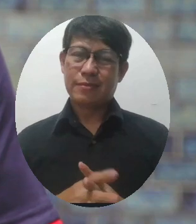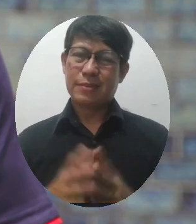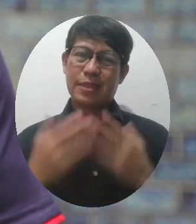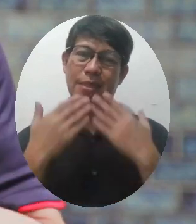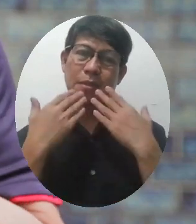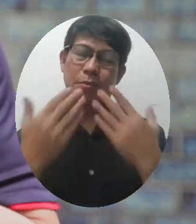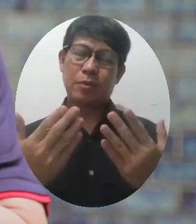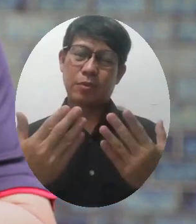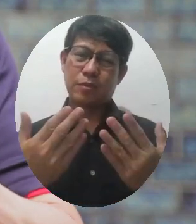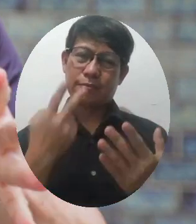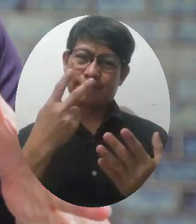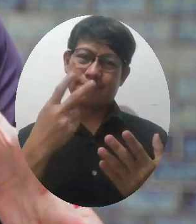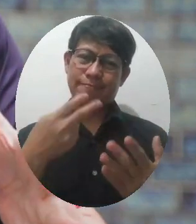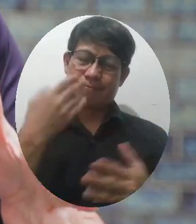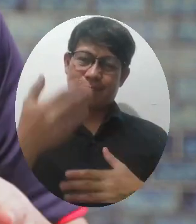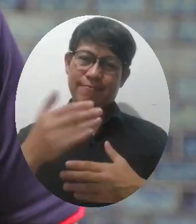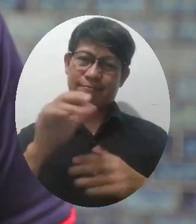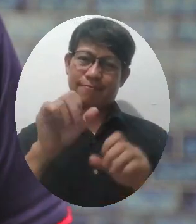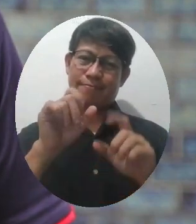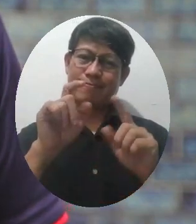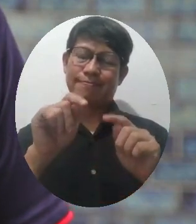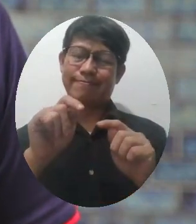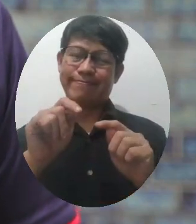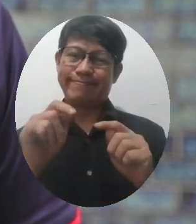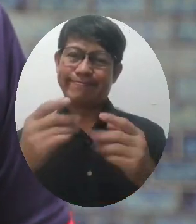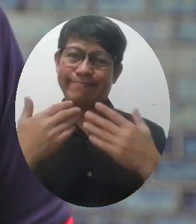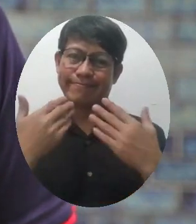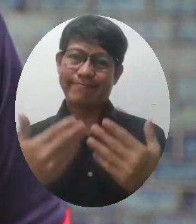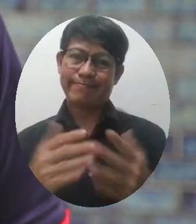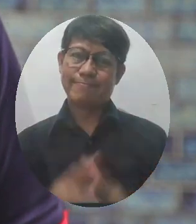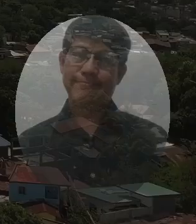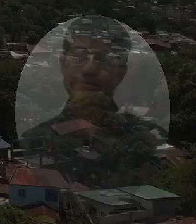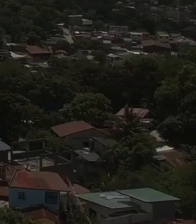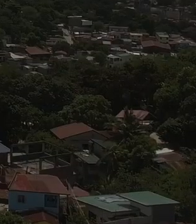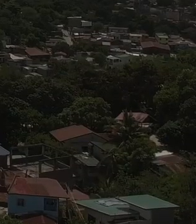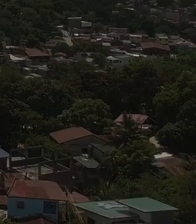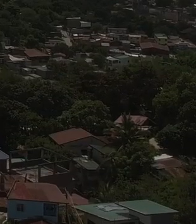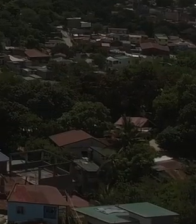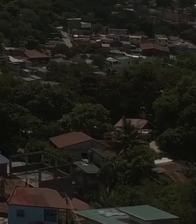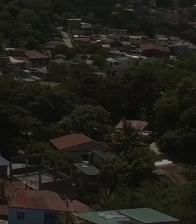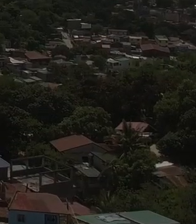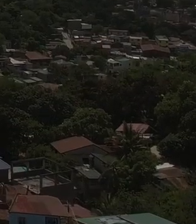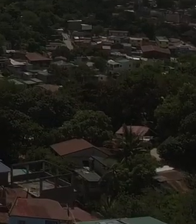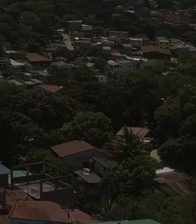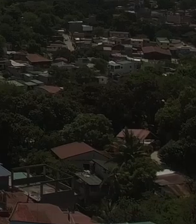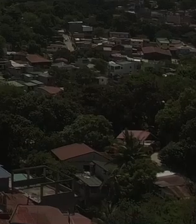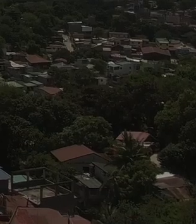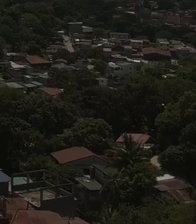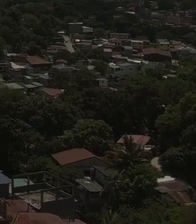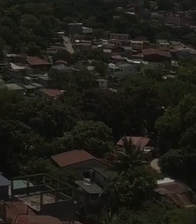kapwa. Maraming salamat. Kita tayo sa Sabado.